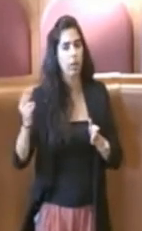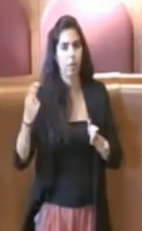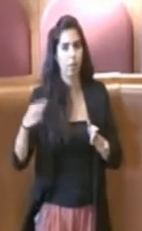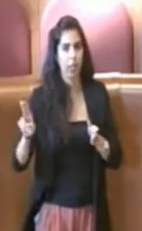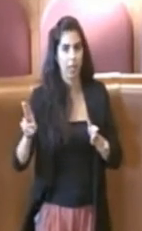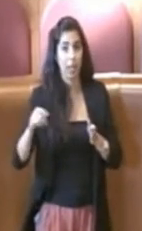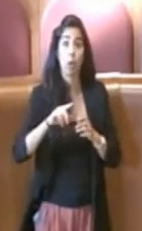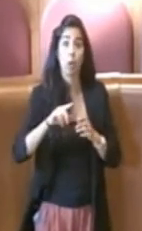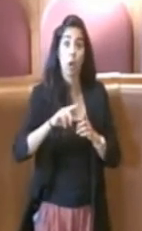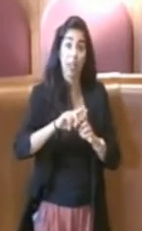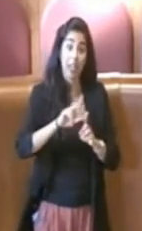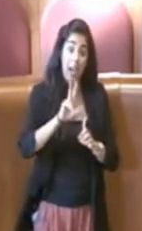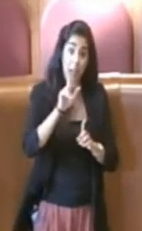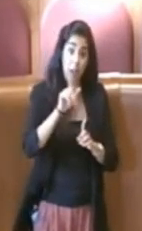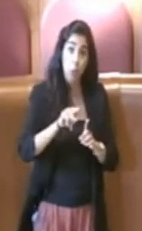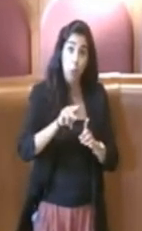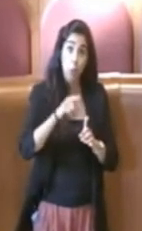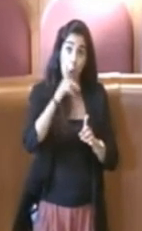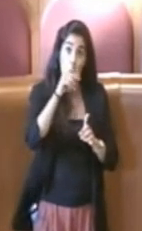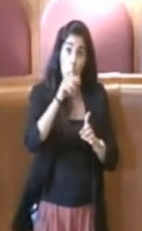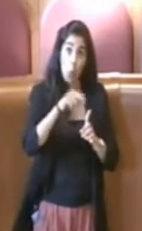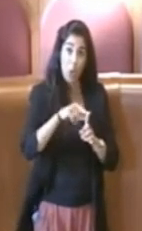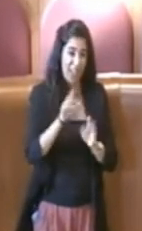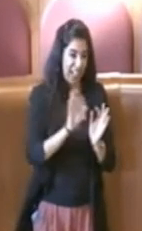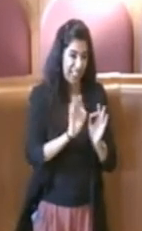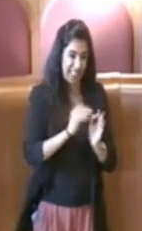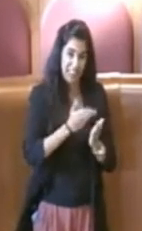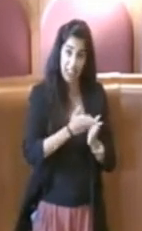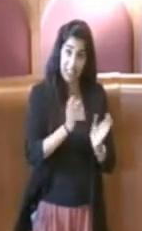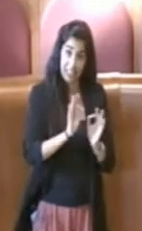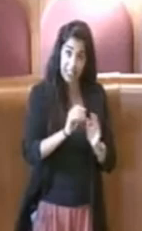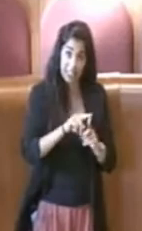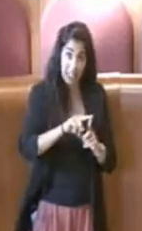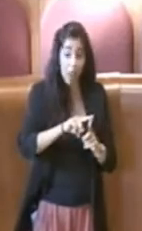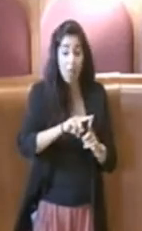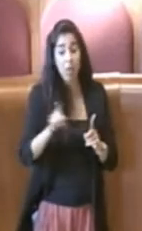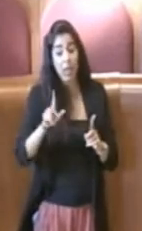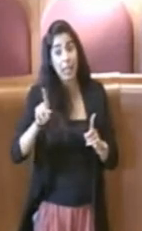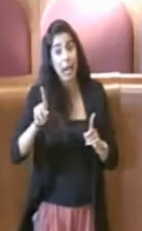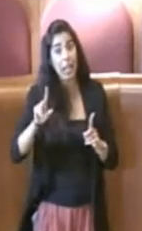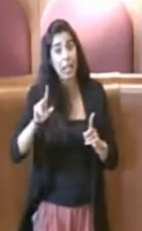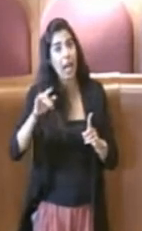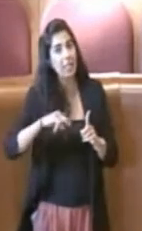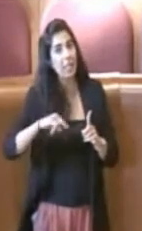di una piccola quota per il ritardo grazie